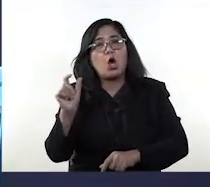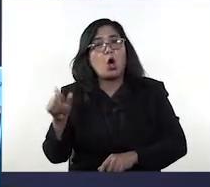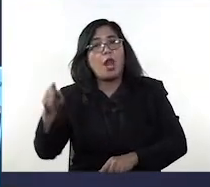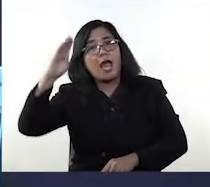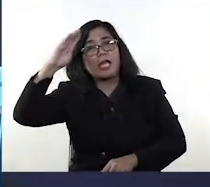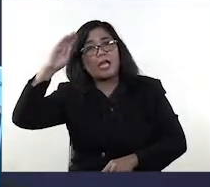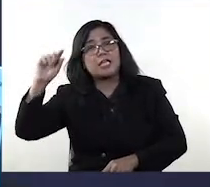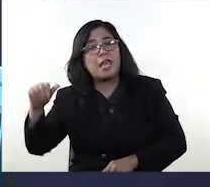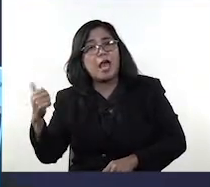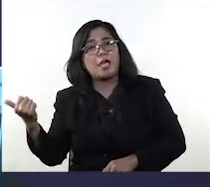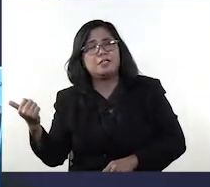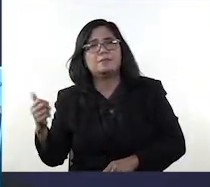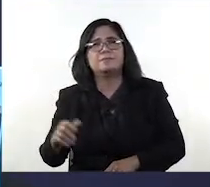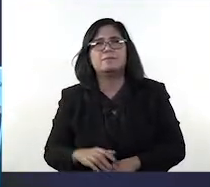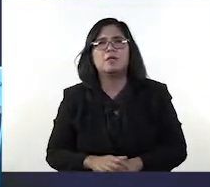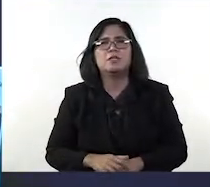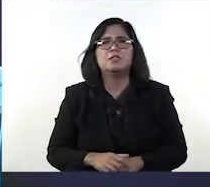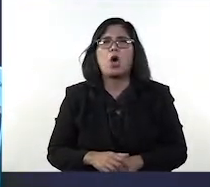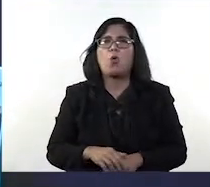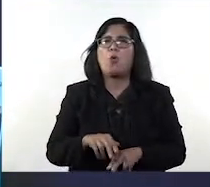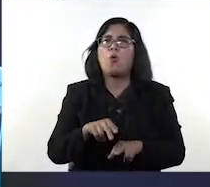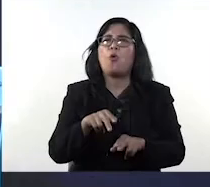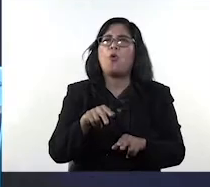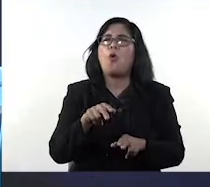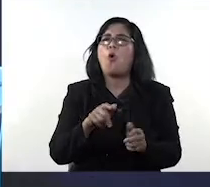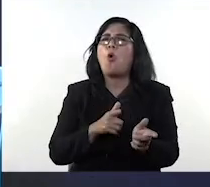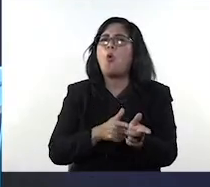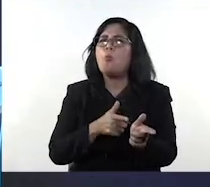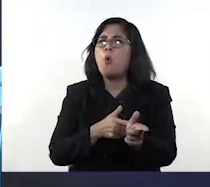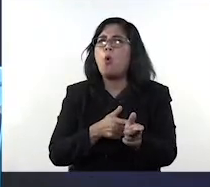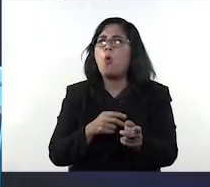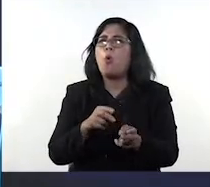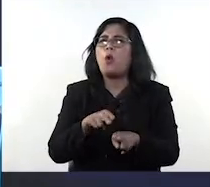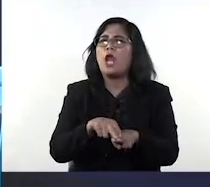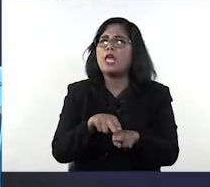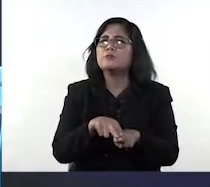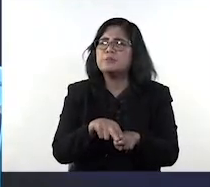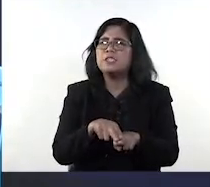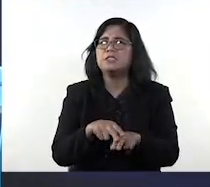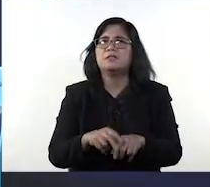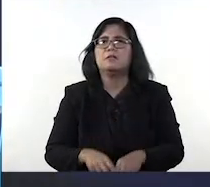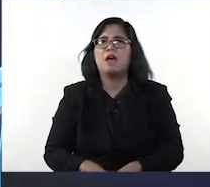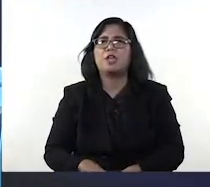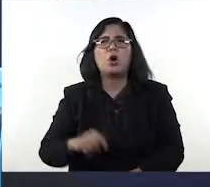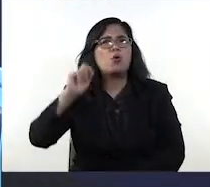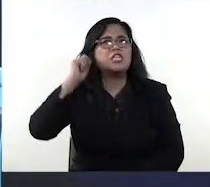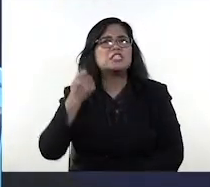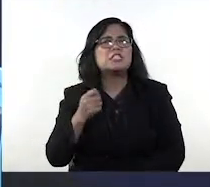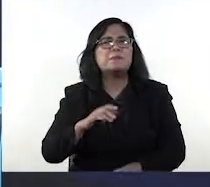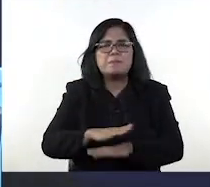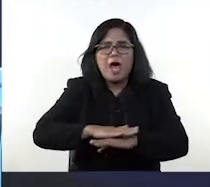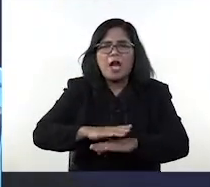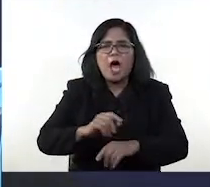Hai sekalipun saya pernah jatuh dengan dosa homoseksual lesbian mungkin itu kalimat suara Hai sekalipun saya pernah jadi istri piaran